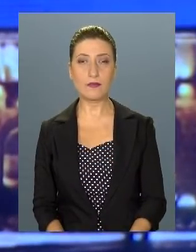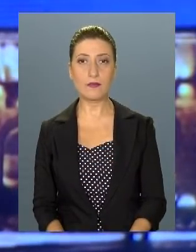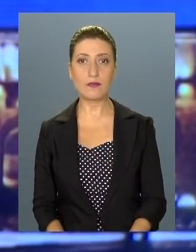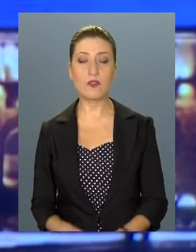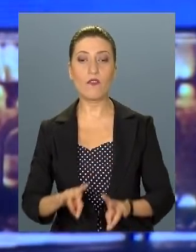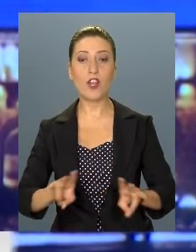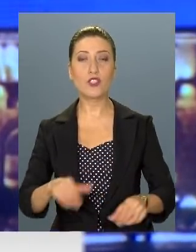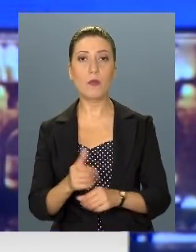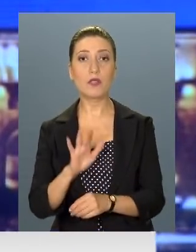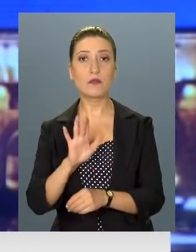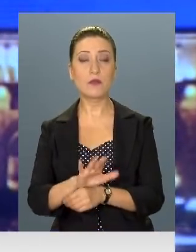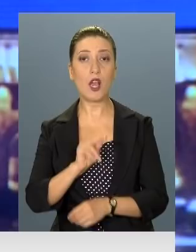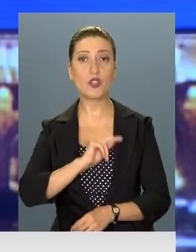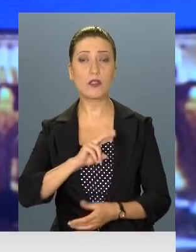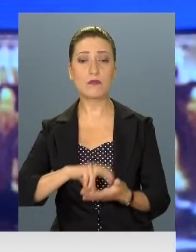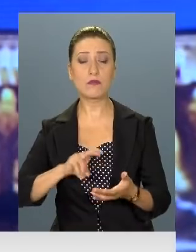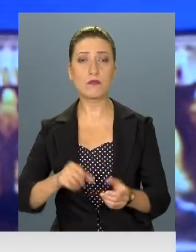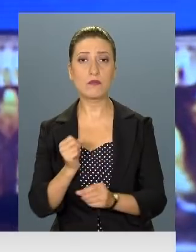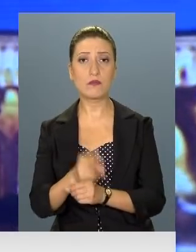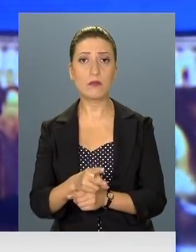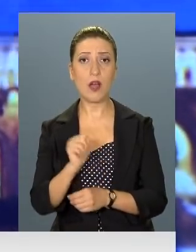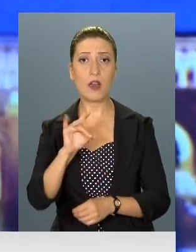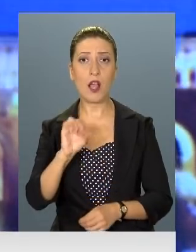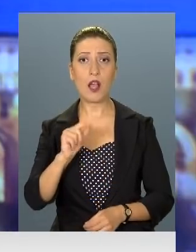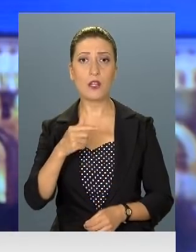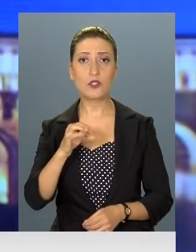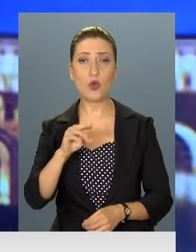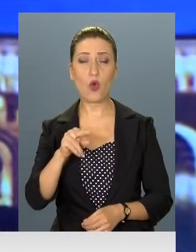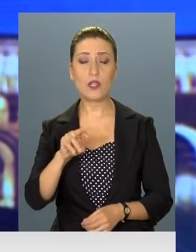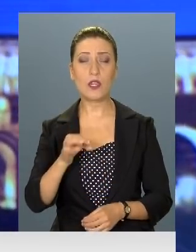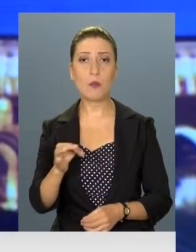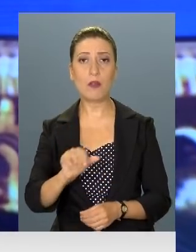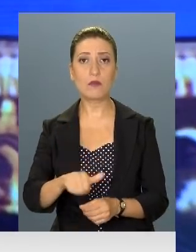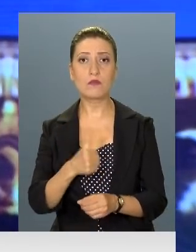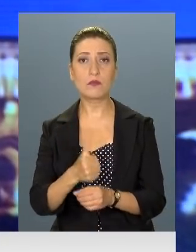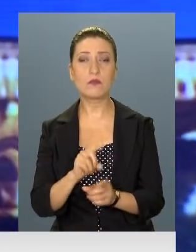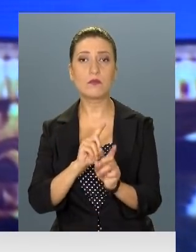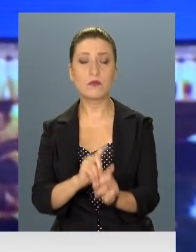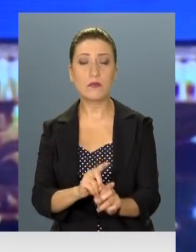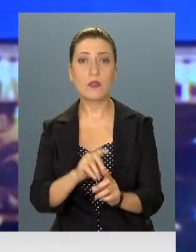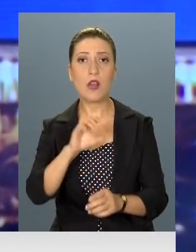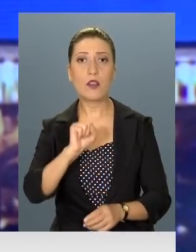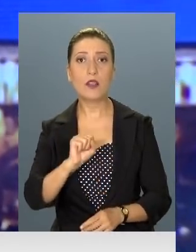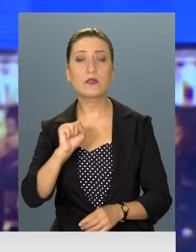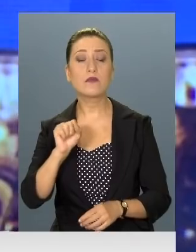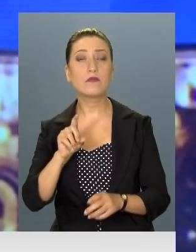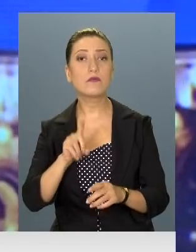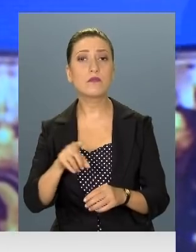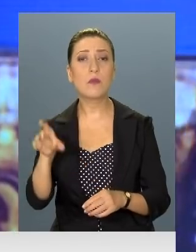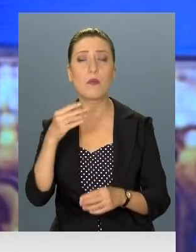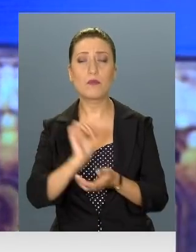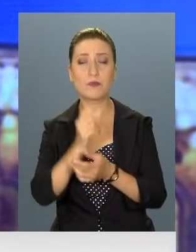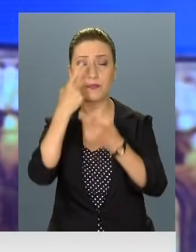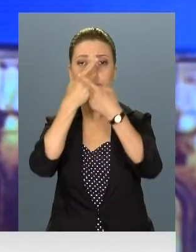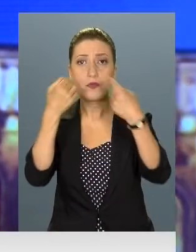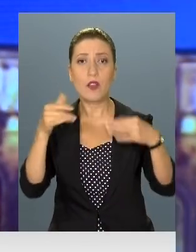Վարչապետի հրամանով աշխատանքից ազատվել է Արագածոտնի փող մարզպետ Անահիտ Սարգսյանը։ Մամուլը գրում է, որ նա հակասություններ է ունեցել